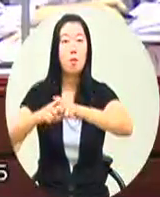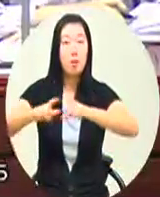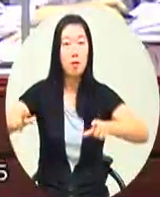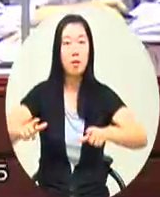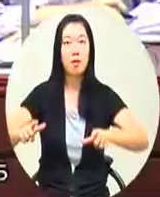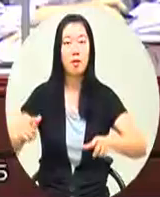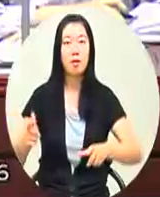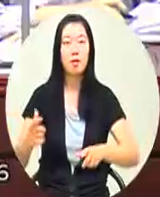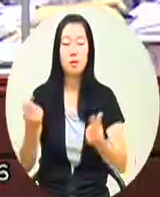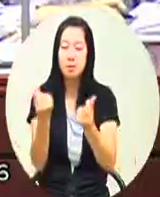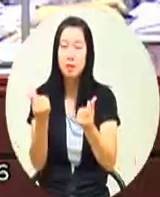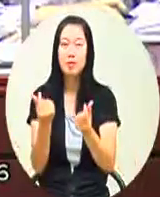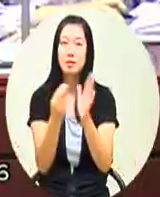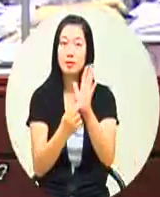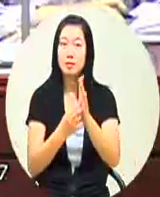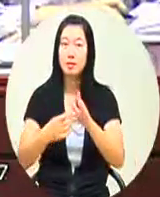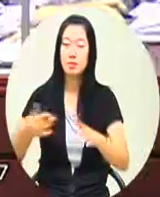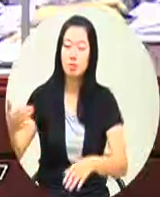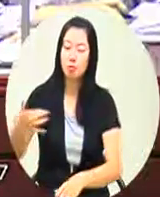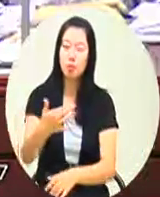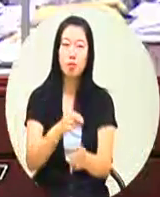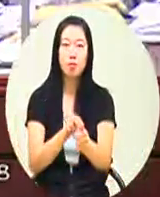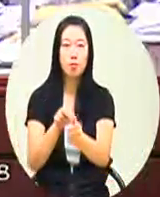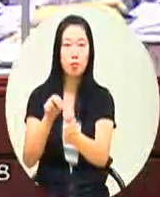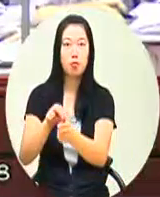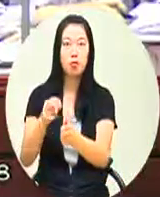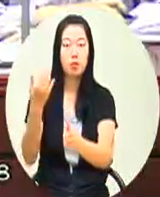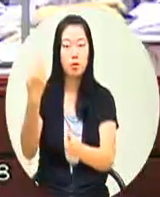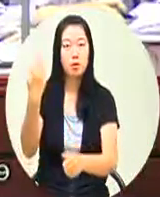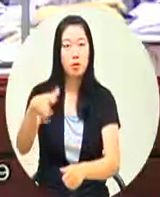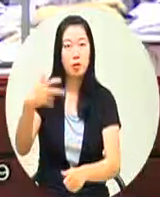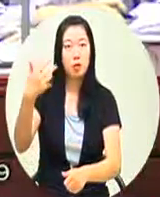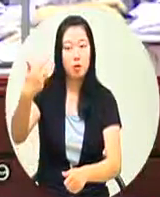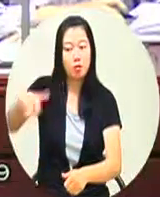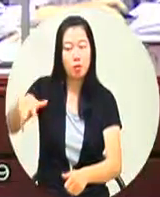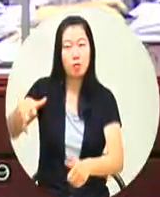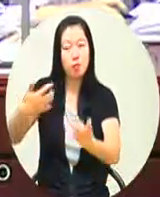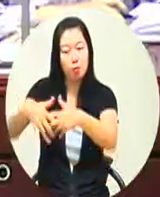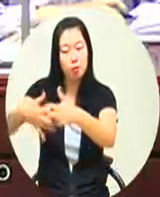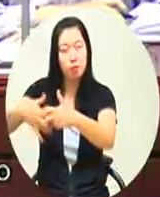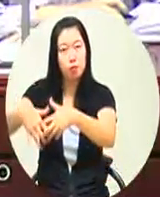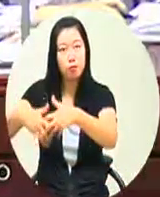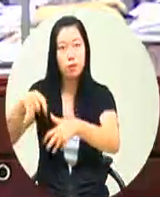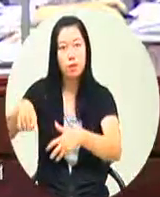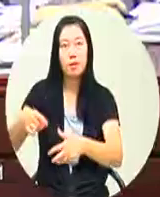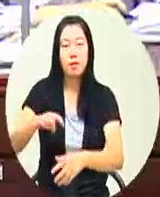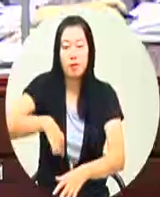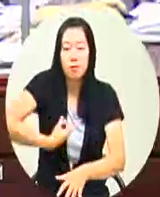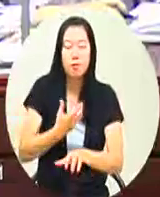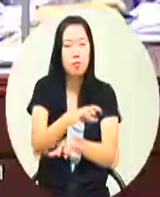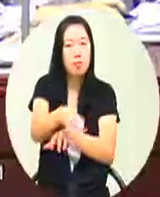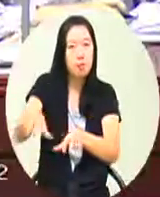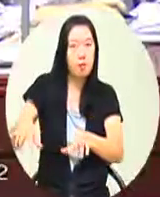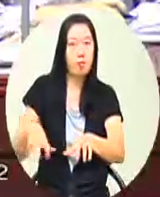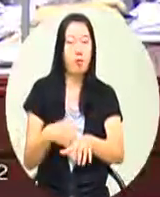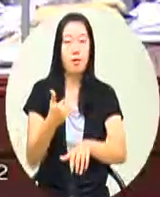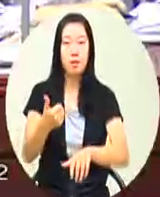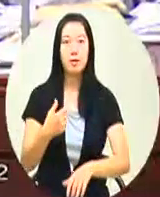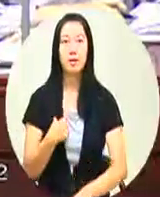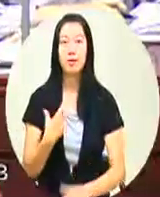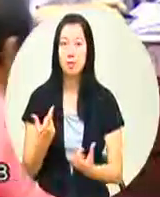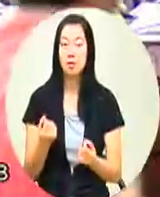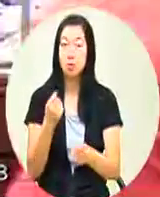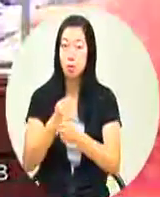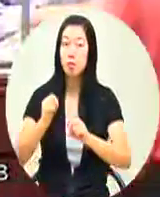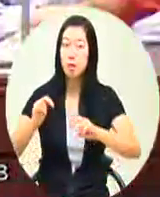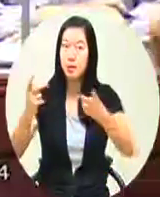学那那起一样，那个水在那边循环的量大的话，可能这个生态环境就会比较好。这个部分我们有在做改善。 局